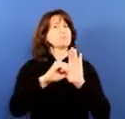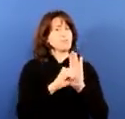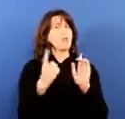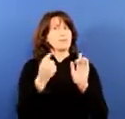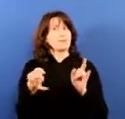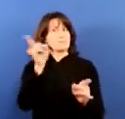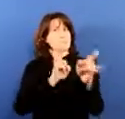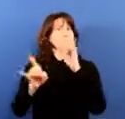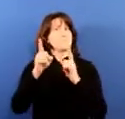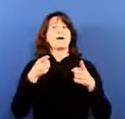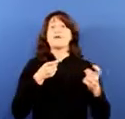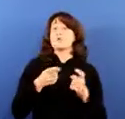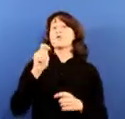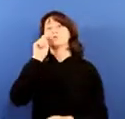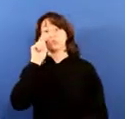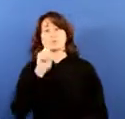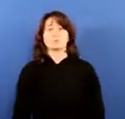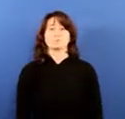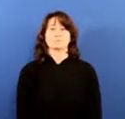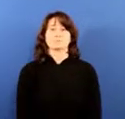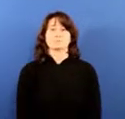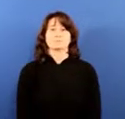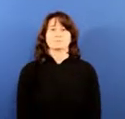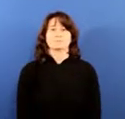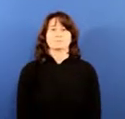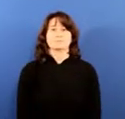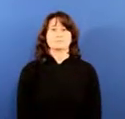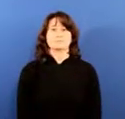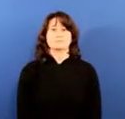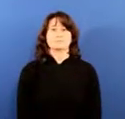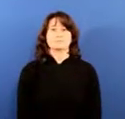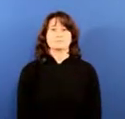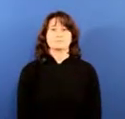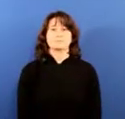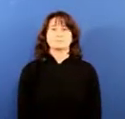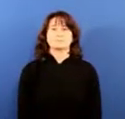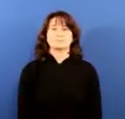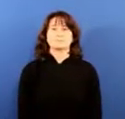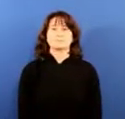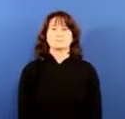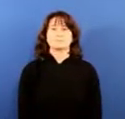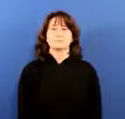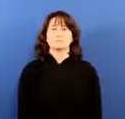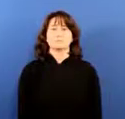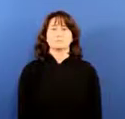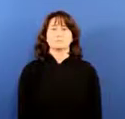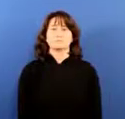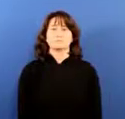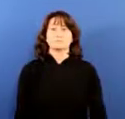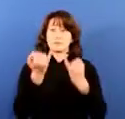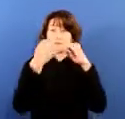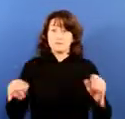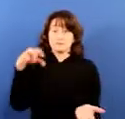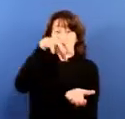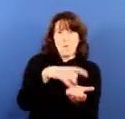eta bertan jaialdiko zuzendariak Enrique Pujadas eta kudeatzaileak Carlos Rubio egin diote harrera El Sol jaialdiaren